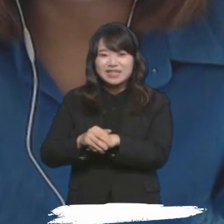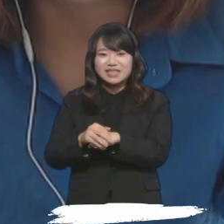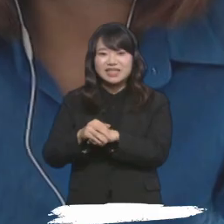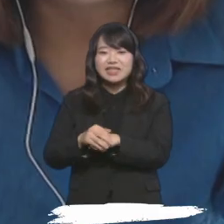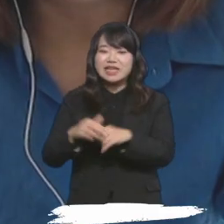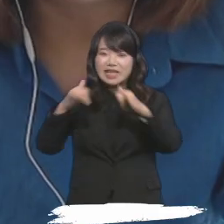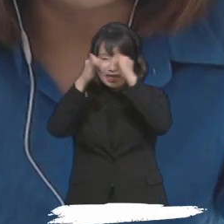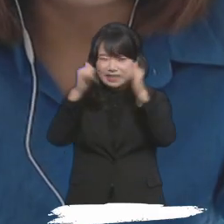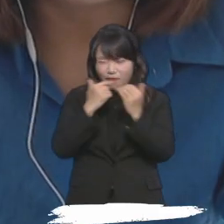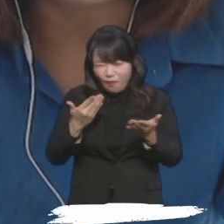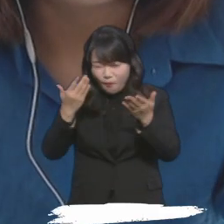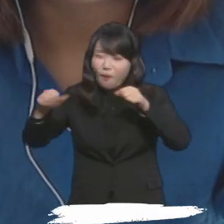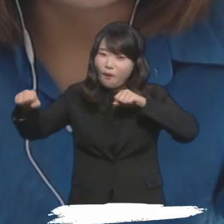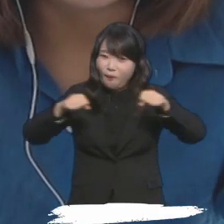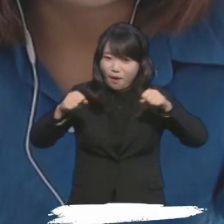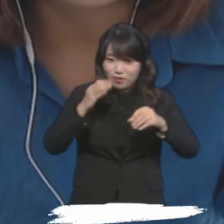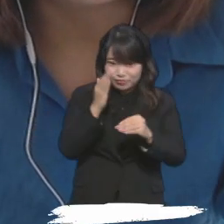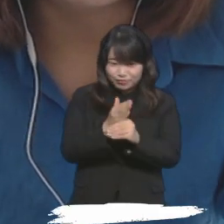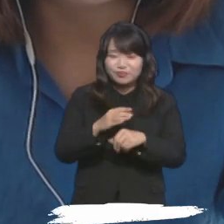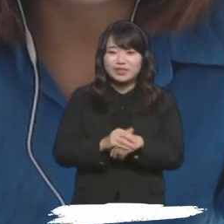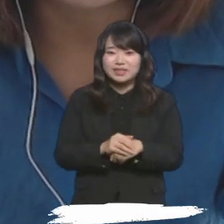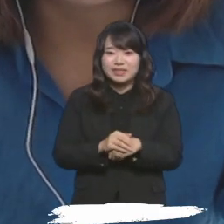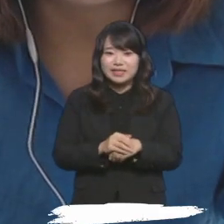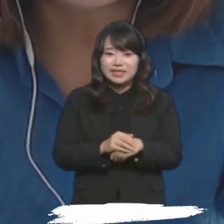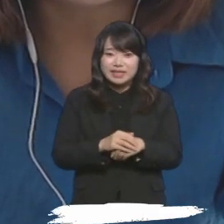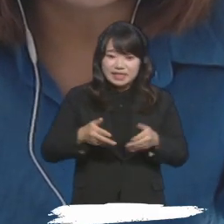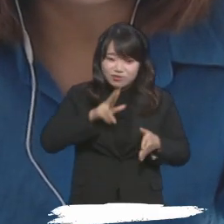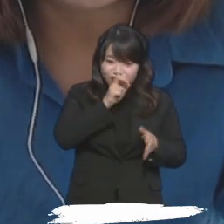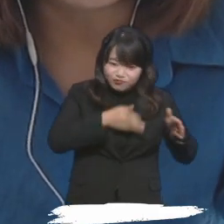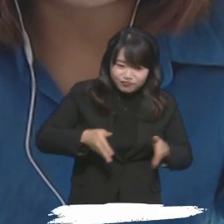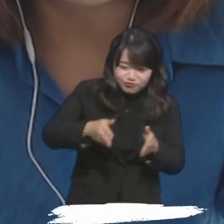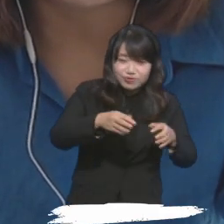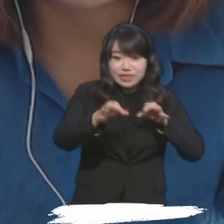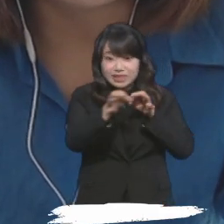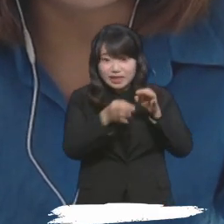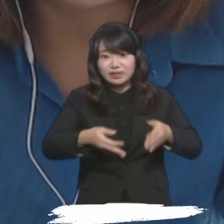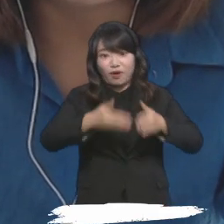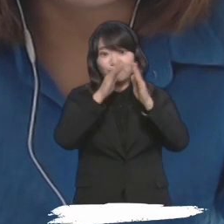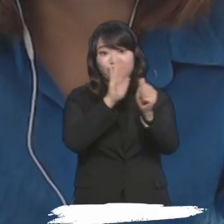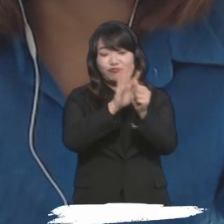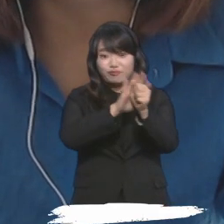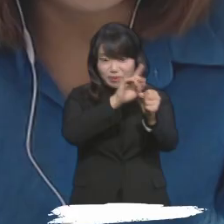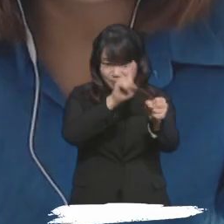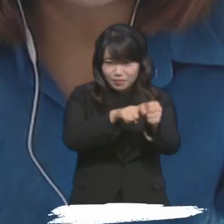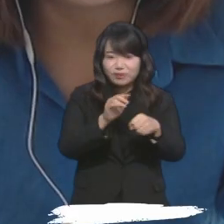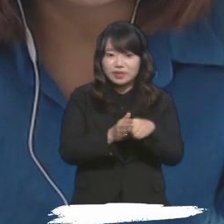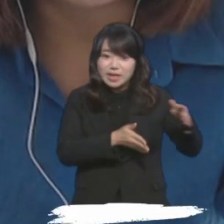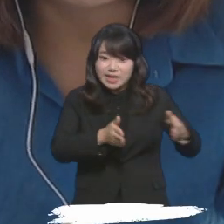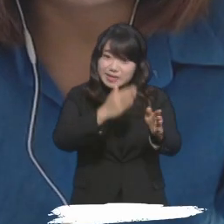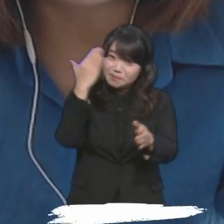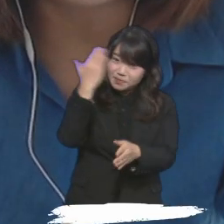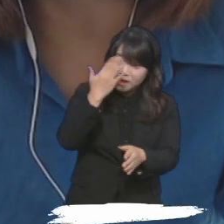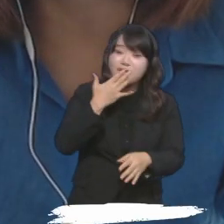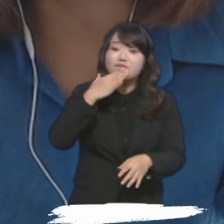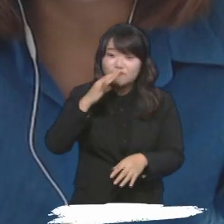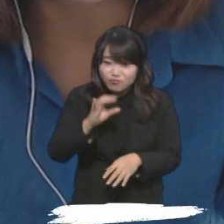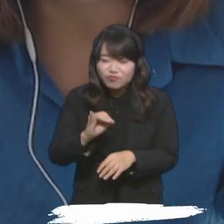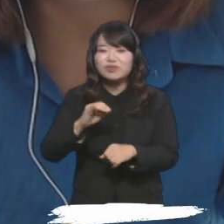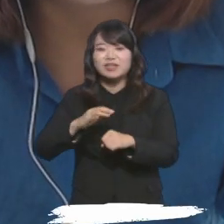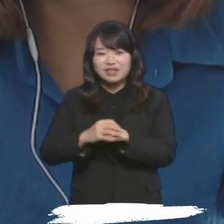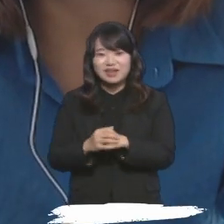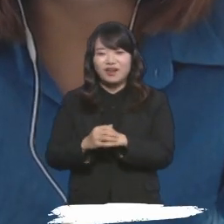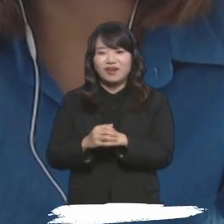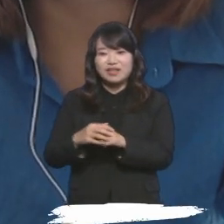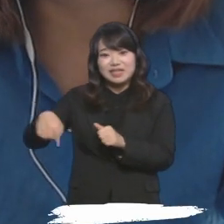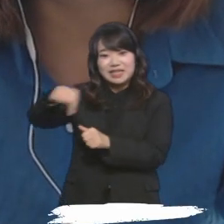서울신용보증재단의 사회공헌활동인데요. 재단의 골목상권 활성화 사업과 연계하여 거리도 깨끗하게 하고 상권도